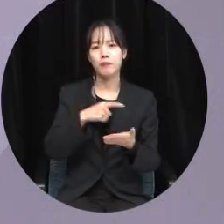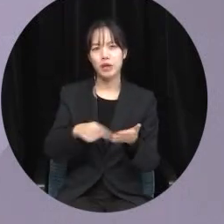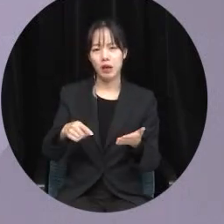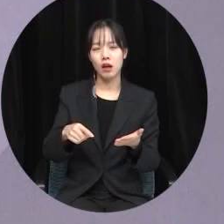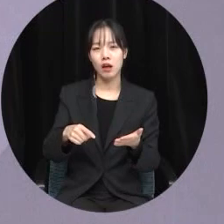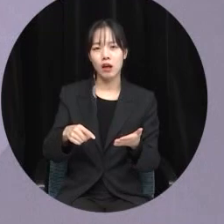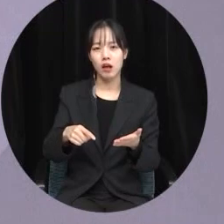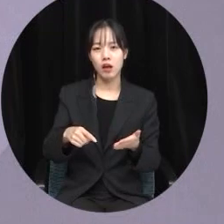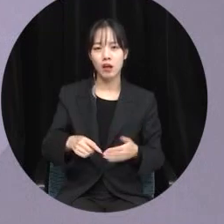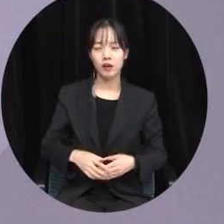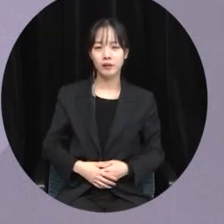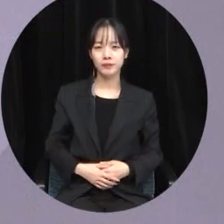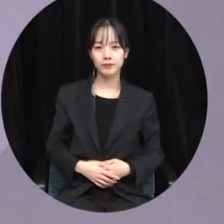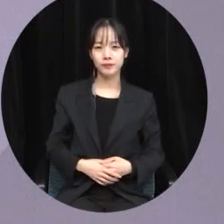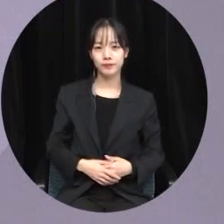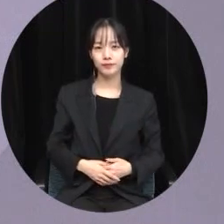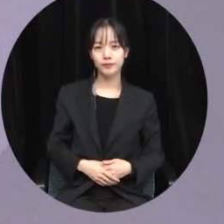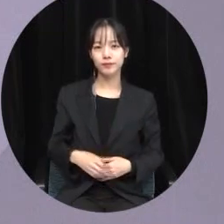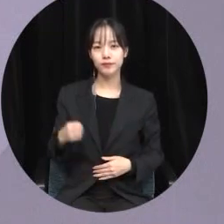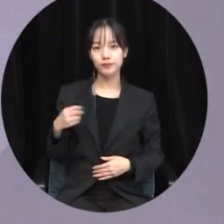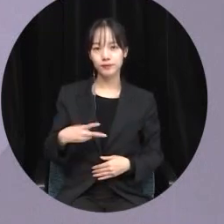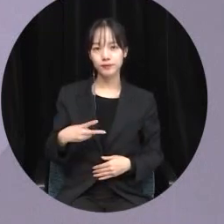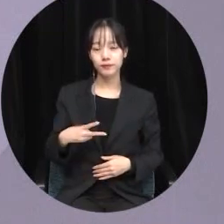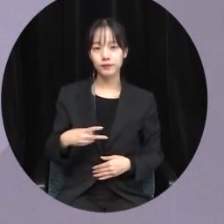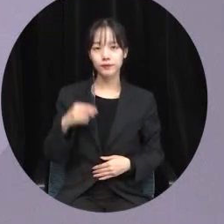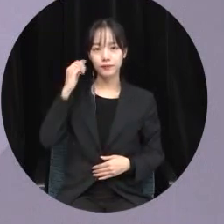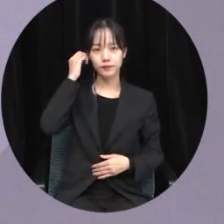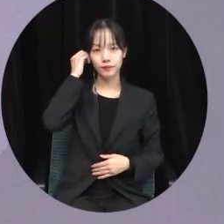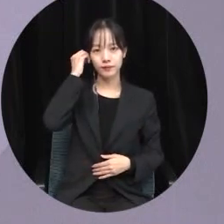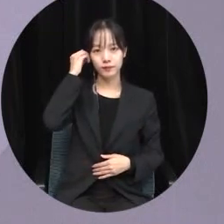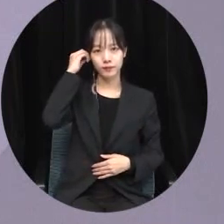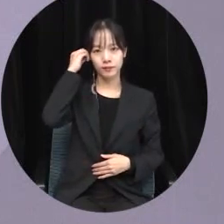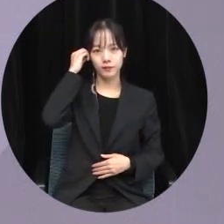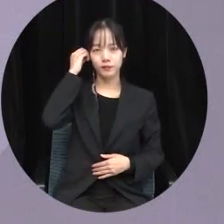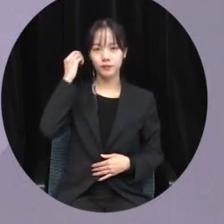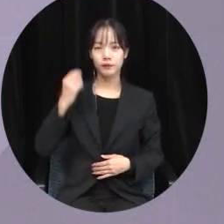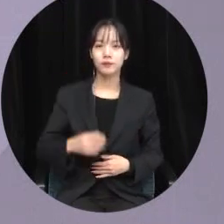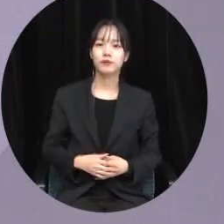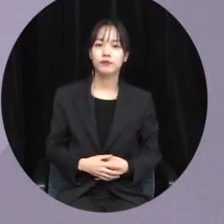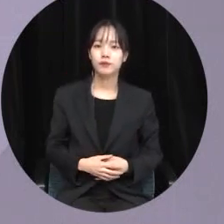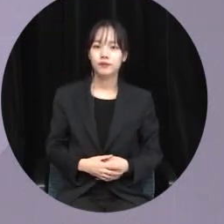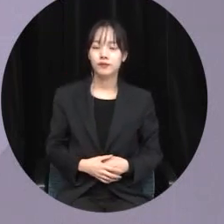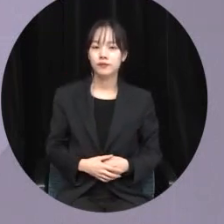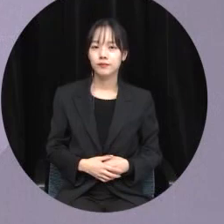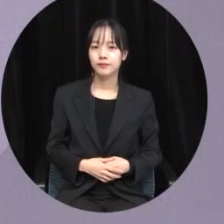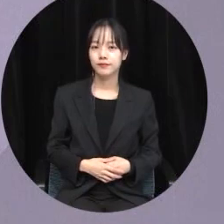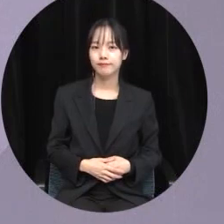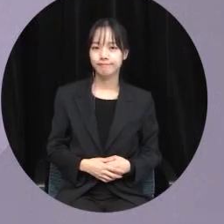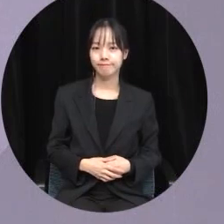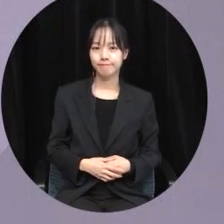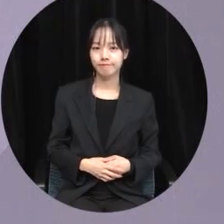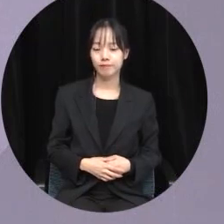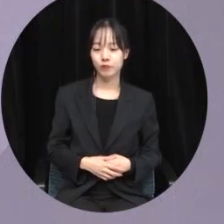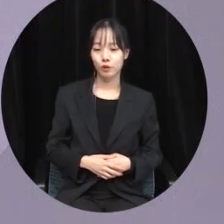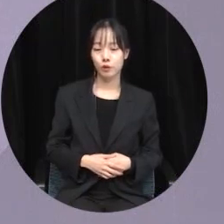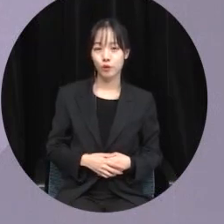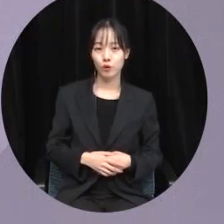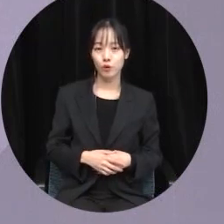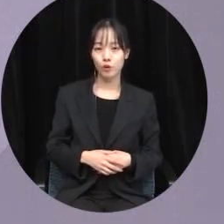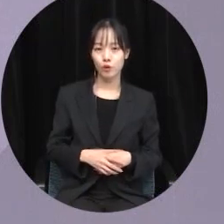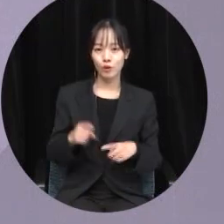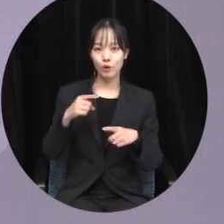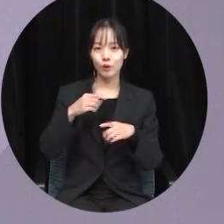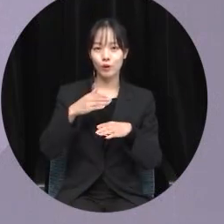추진에도 장애가 되고 있습니다. 또 한편 지적하신 당내의 그런 그 사회 세력 간에도